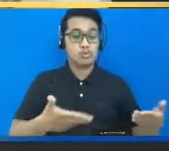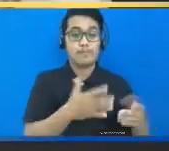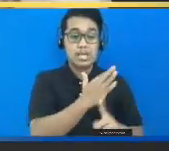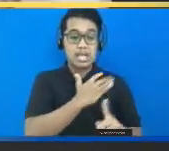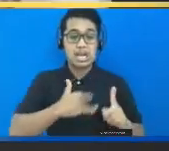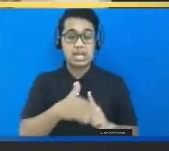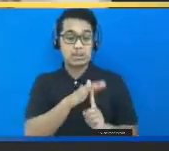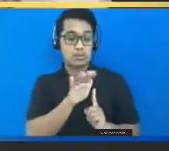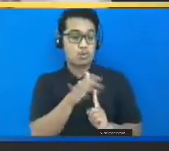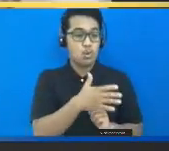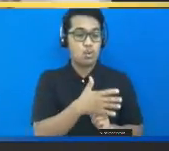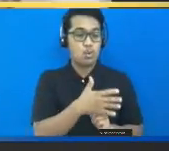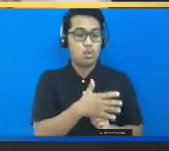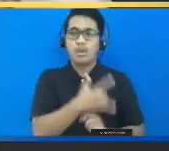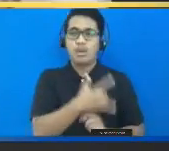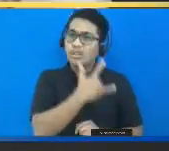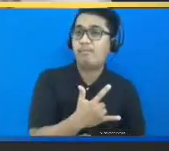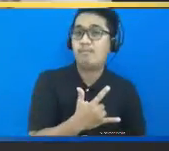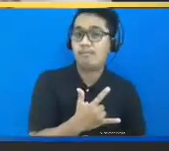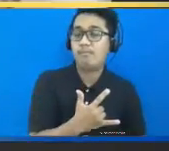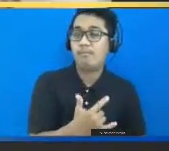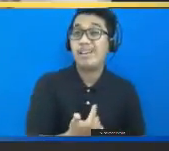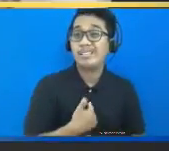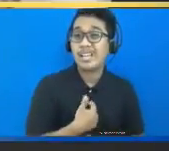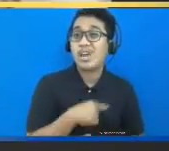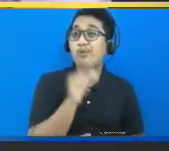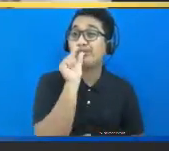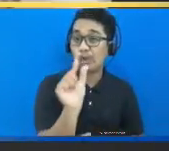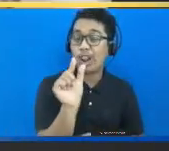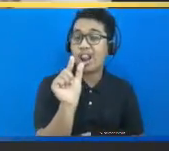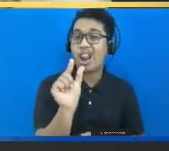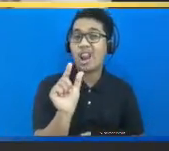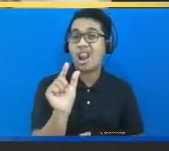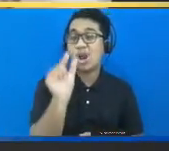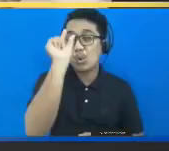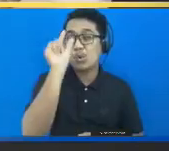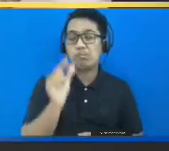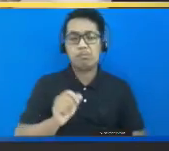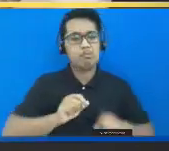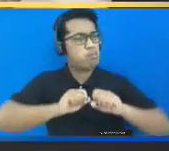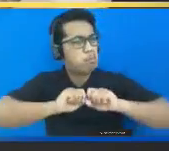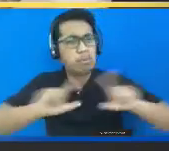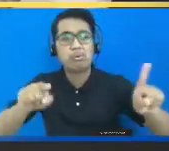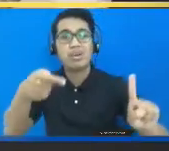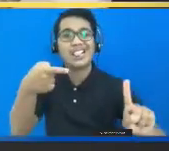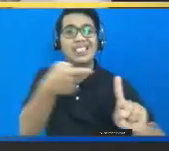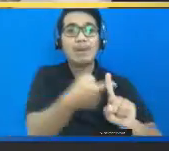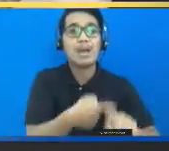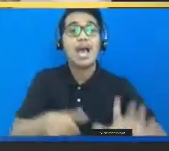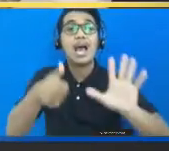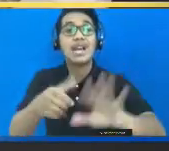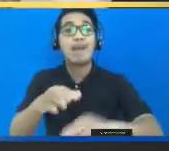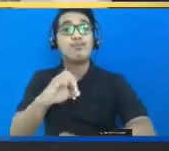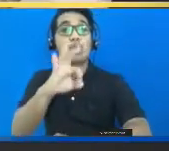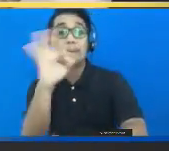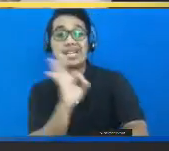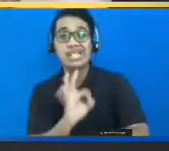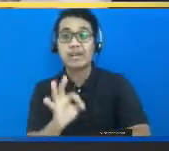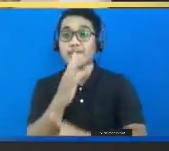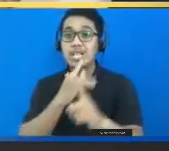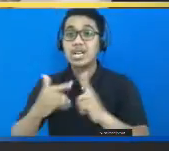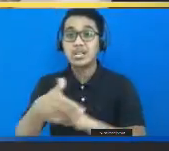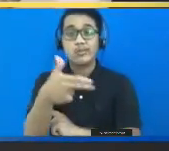harus tetap diberikan bahkan saya sebetulnya mengusulkan untuk diperluas kepada 60% dari penduduk